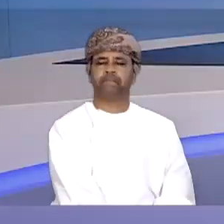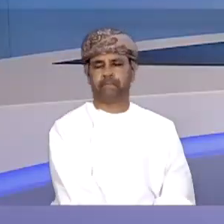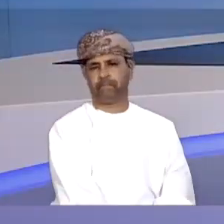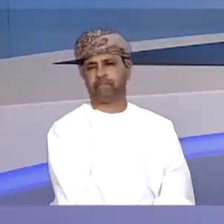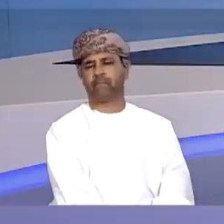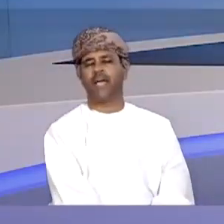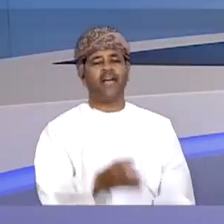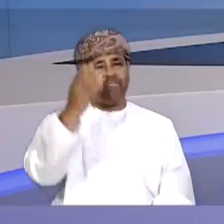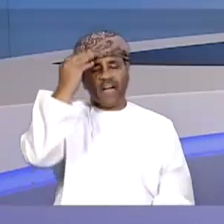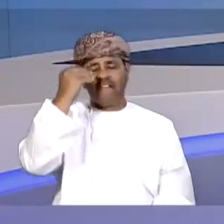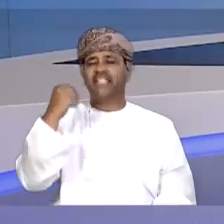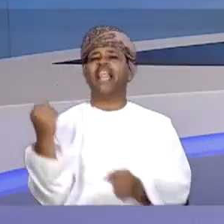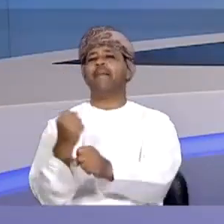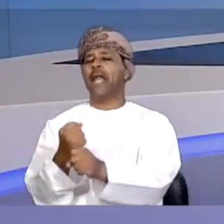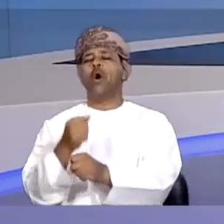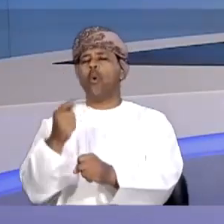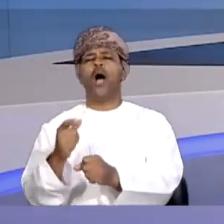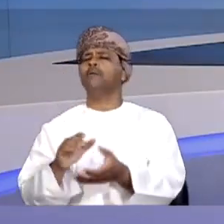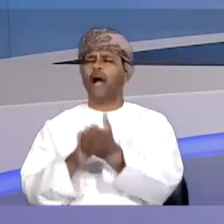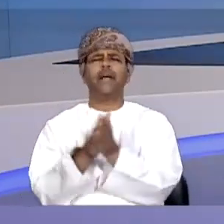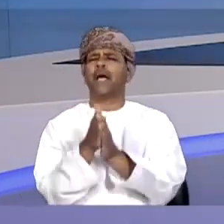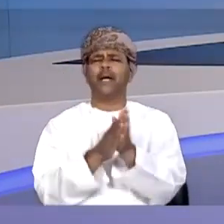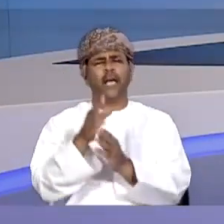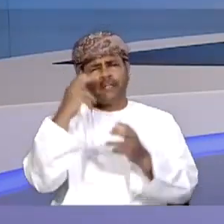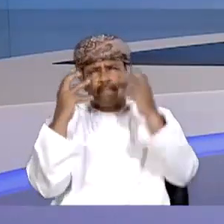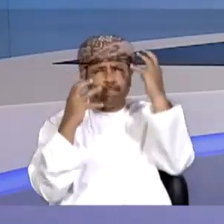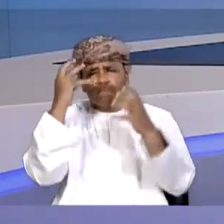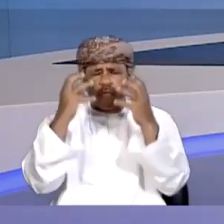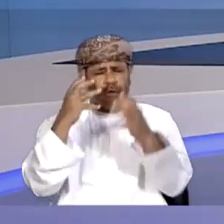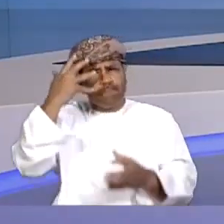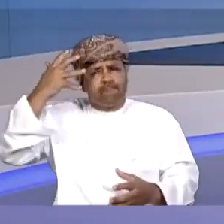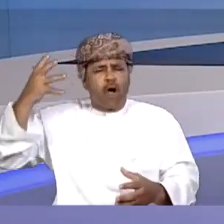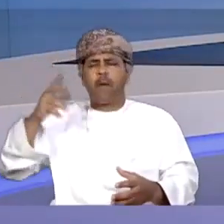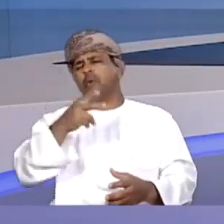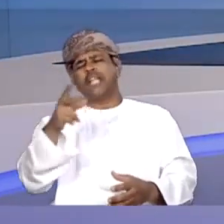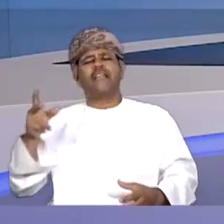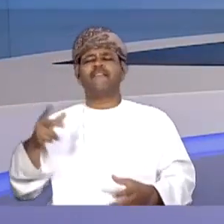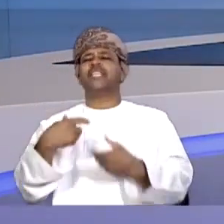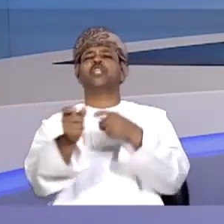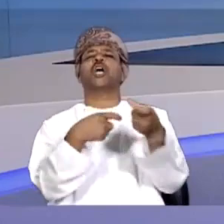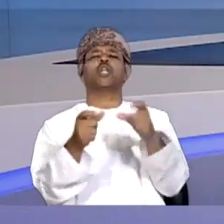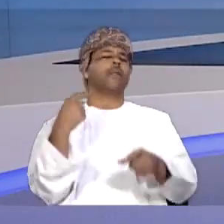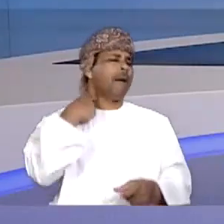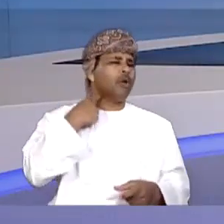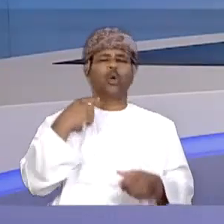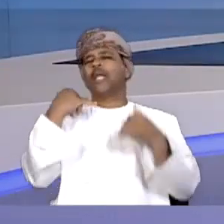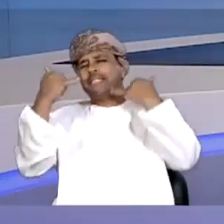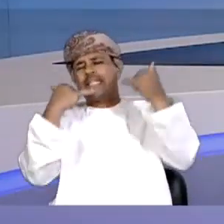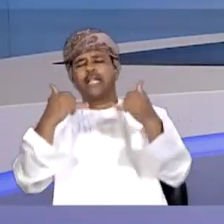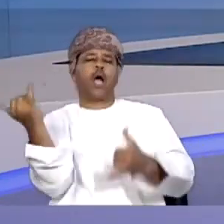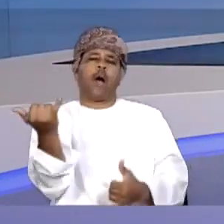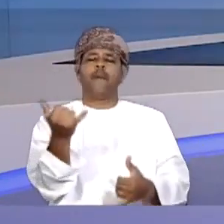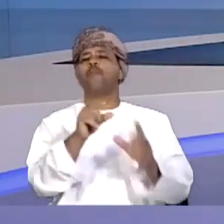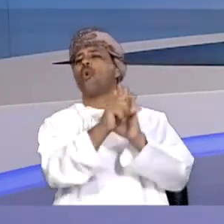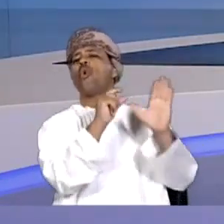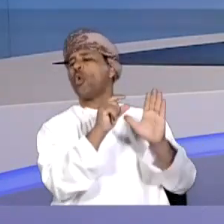تعزيز ثقافة ريادة الأعمال والتشجيع على التفكير الإبداعي في مختلف مجالات تقنية المعلومات والاتصالات أهم